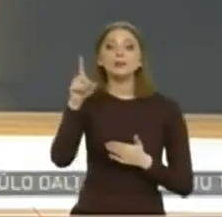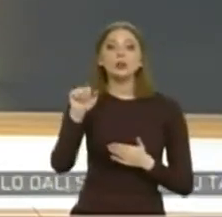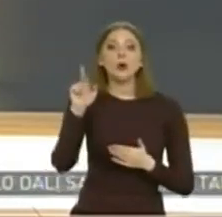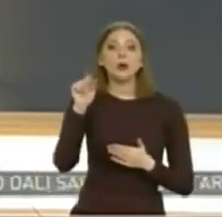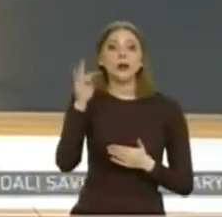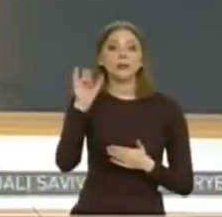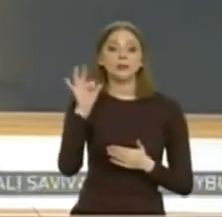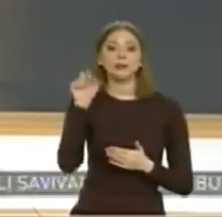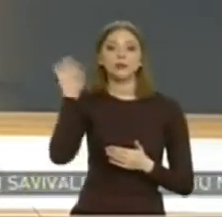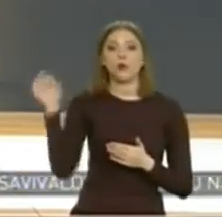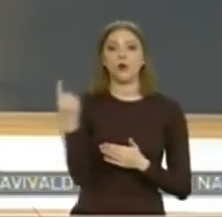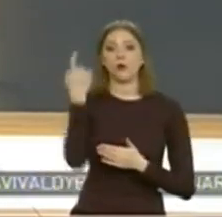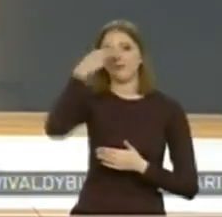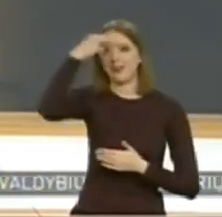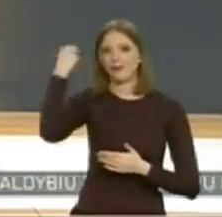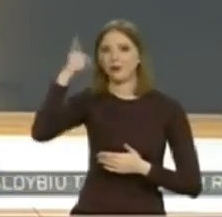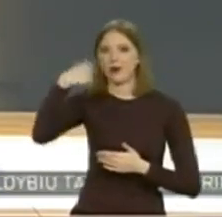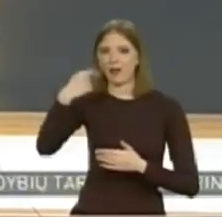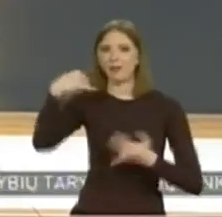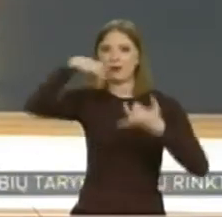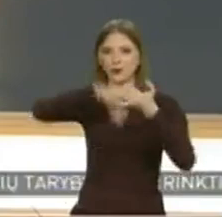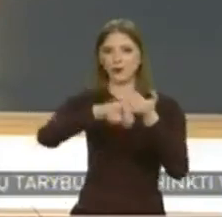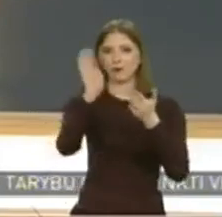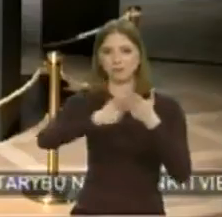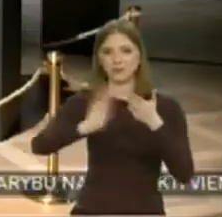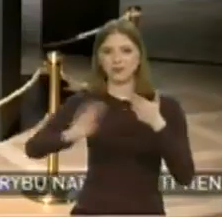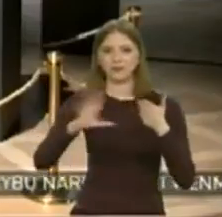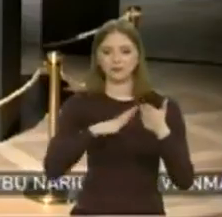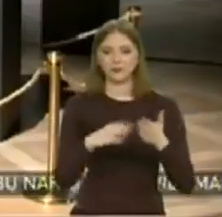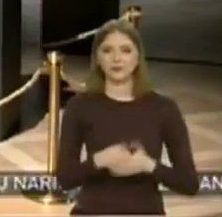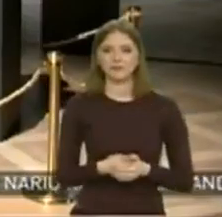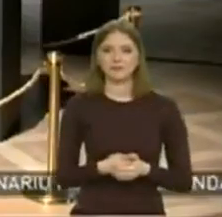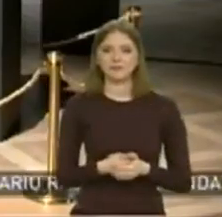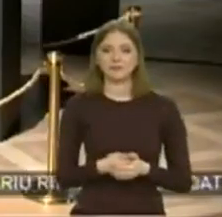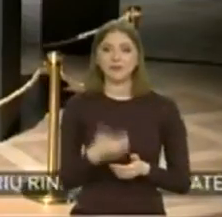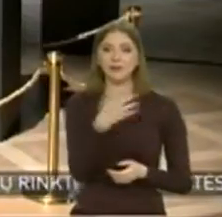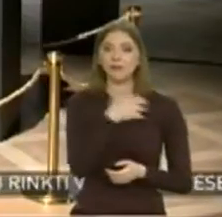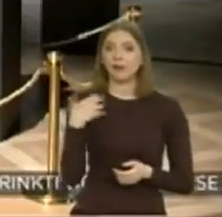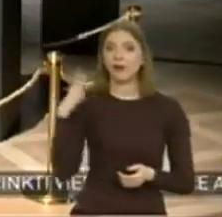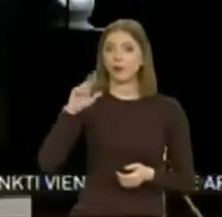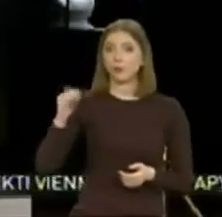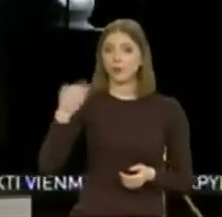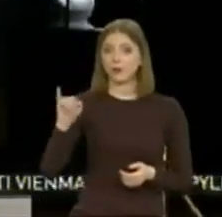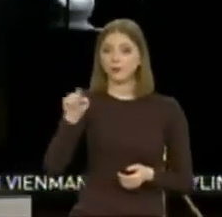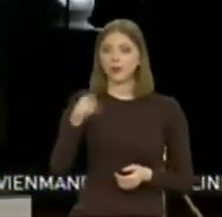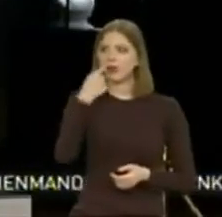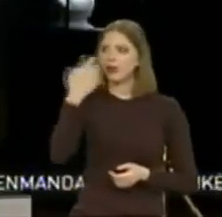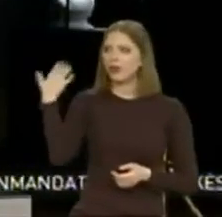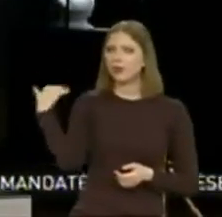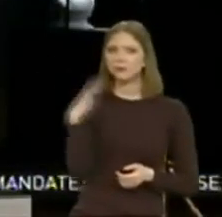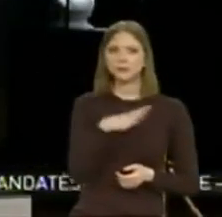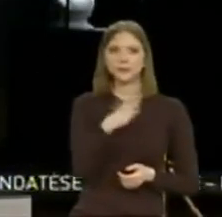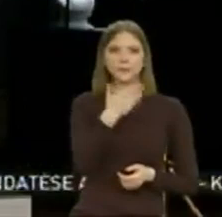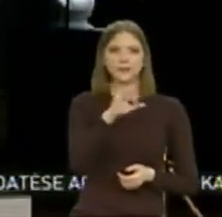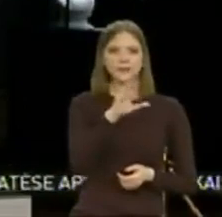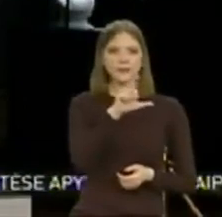patekusi į lietuvių kultūros ir literatūros istorijos puslapius. Valdovų rūmų muziejus, kuriame dar neseniai veikė poetui Adomui